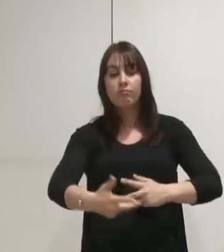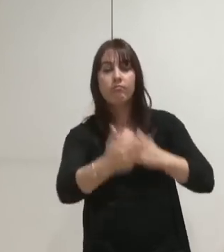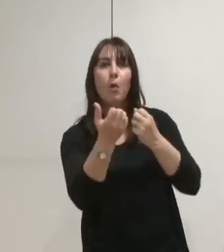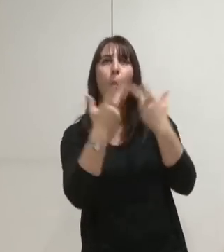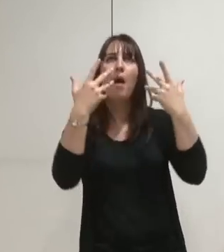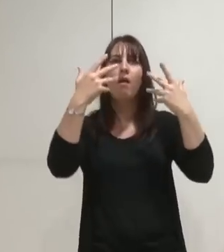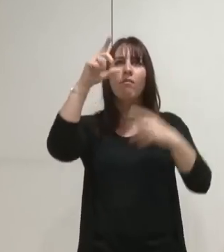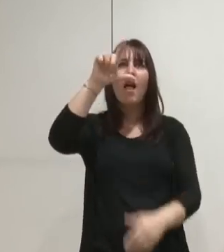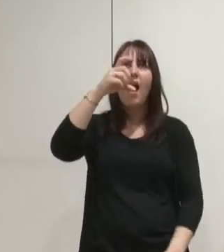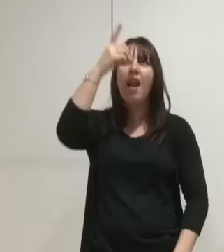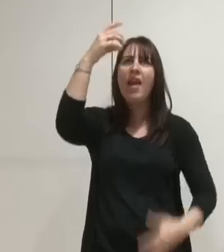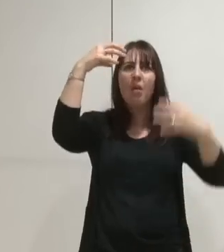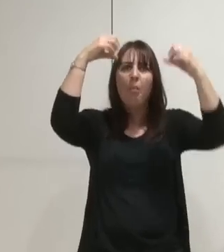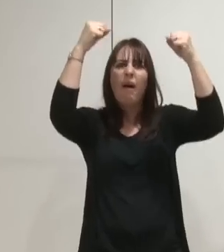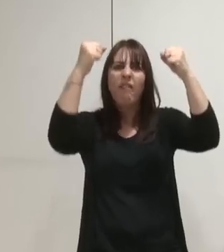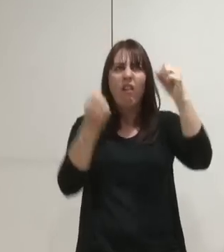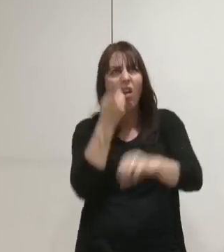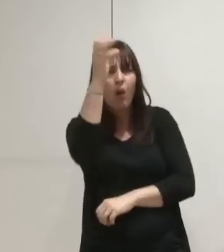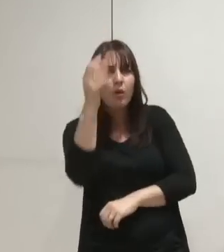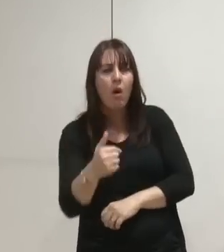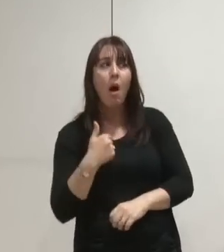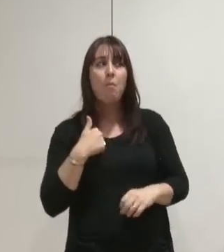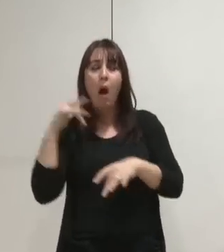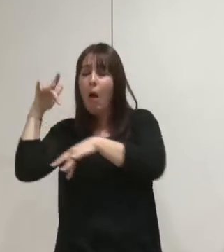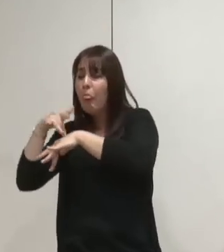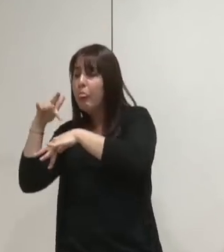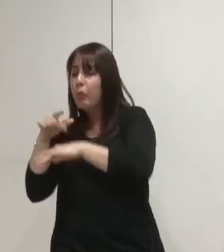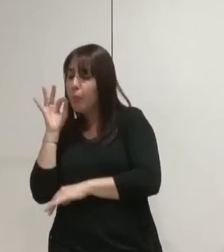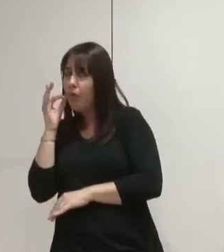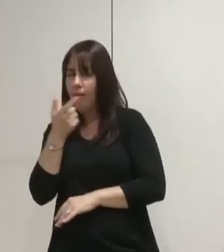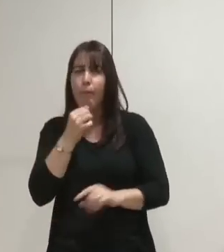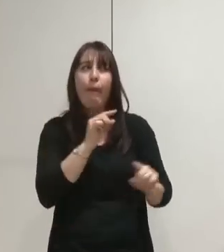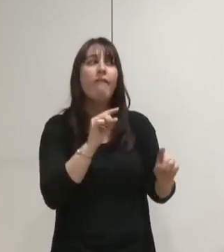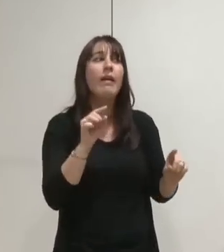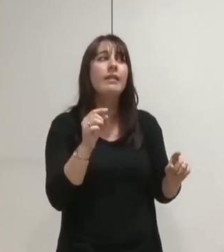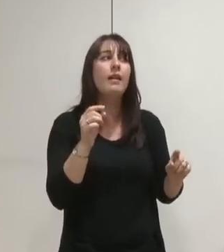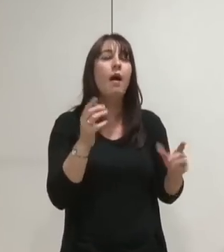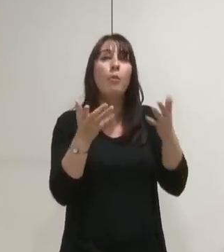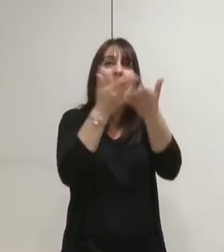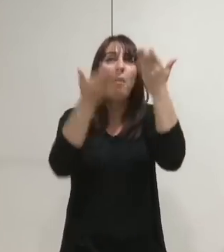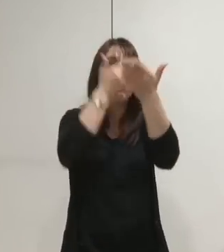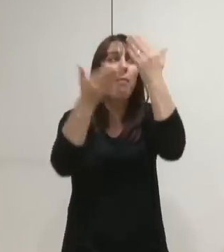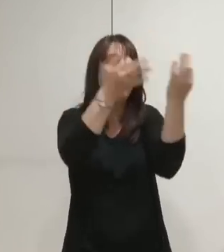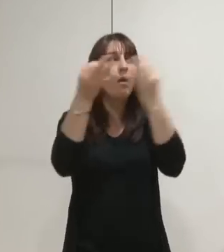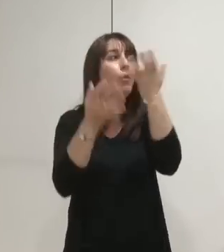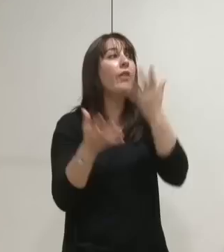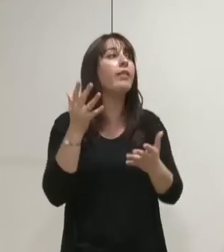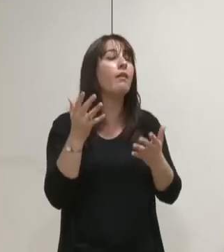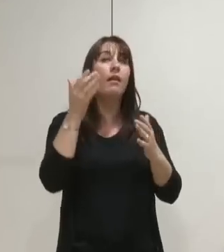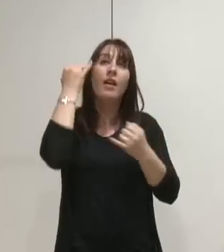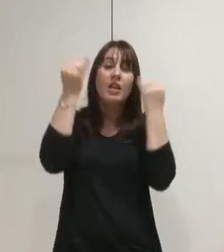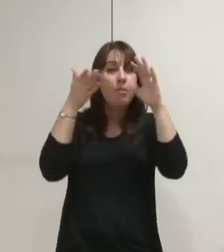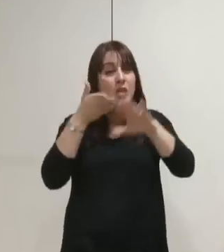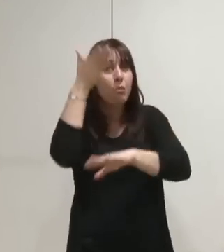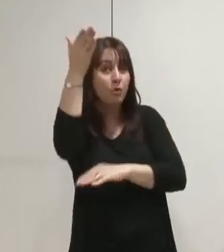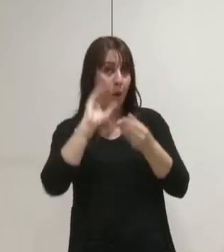cetera ma modeste expérience me fait dire que c'est peut-être pas si facile et quels seront nos moyens d'intervenir quand plus tard il y